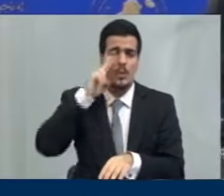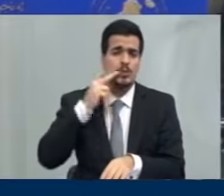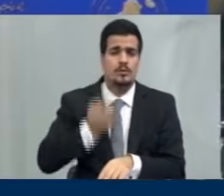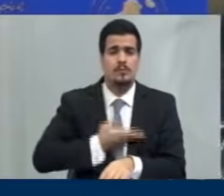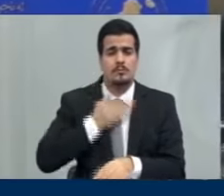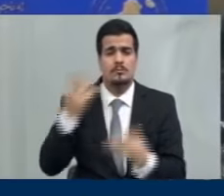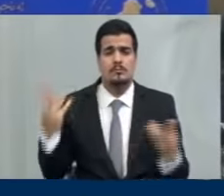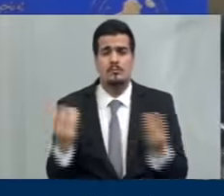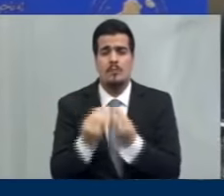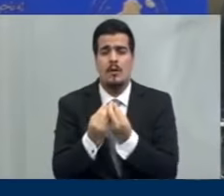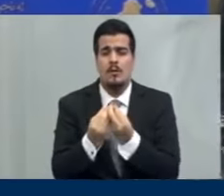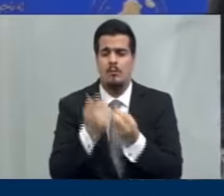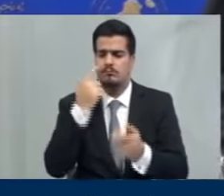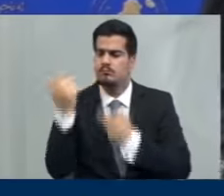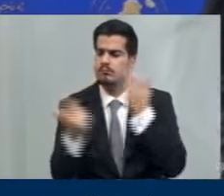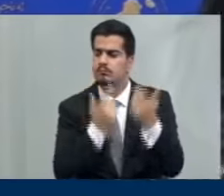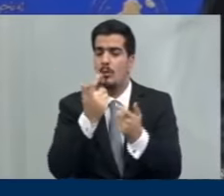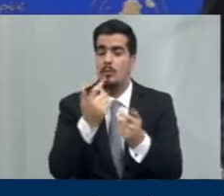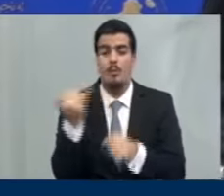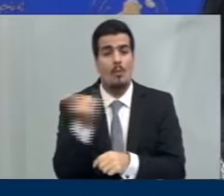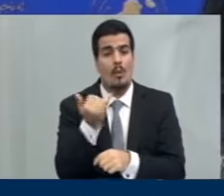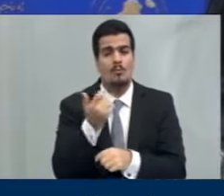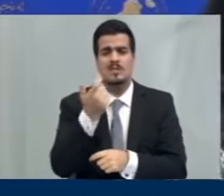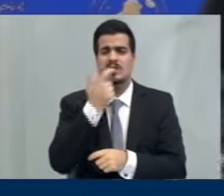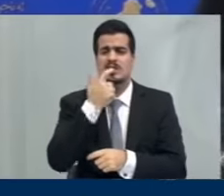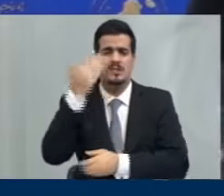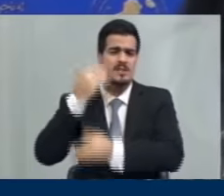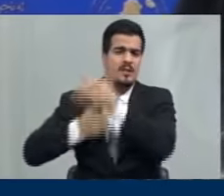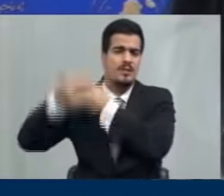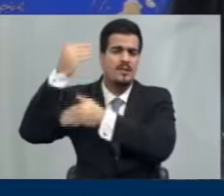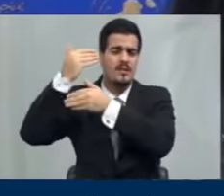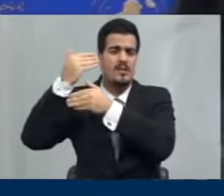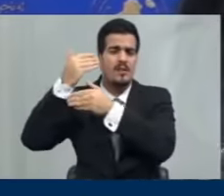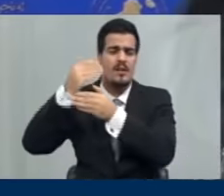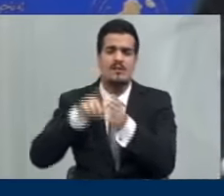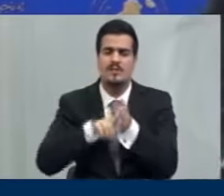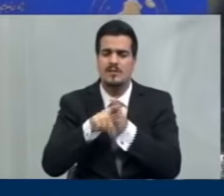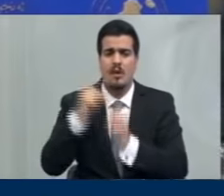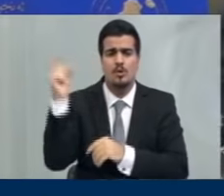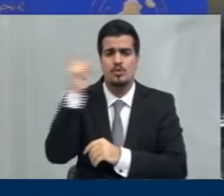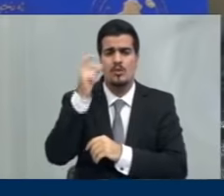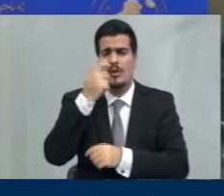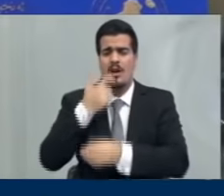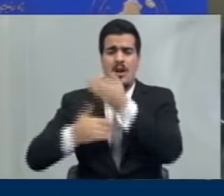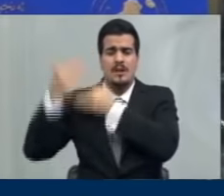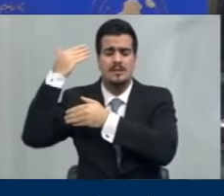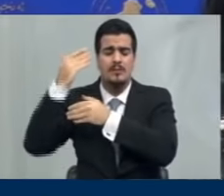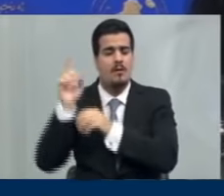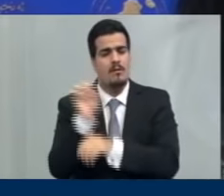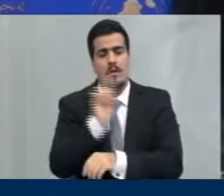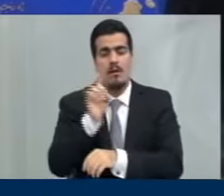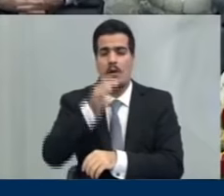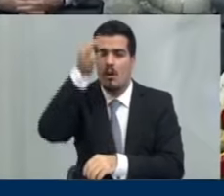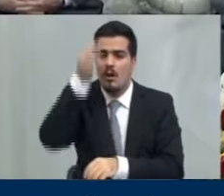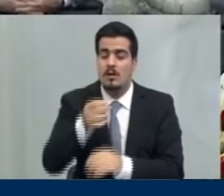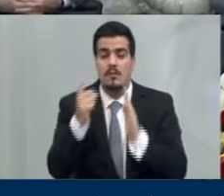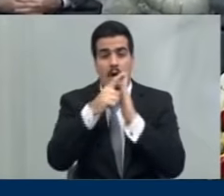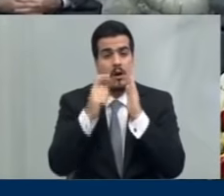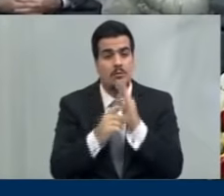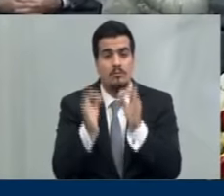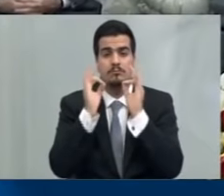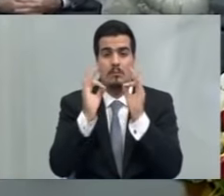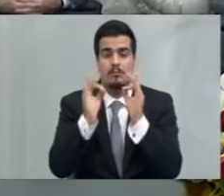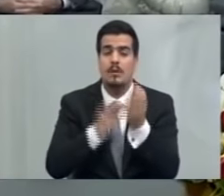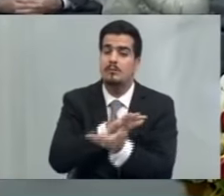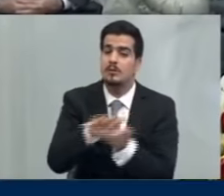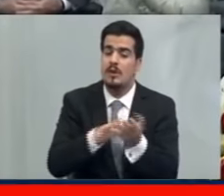كردستان يوصلون إلى الحل، مو مثل السنوات الماضية، مو مثل أشهر الماضية، إحنا محتاجين إلى حل قانوني.